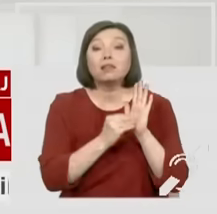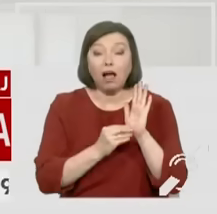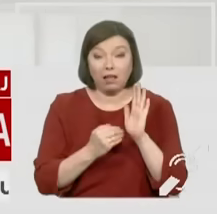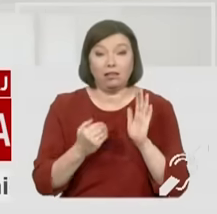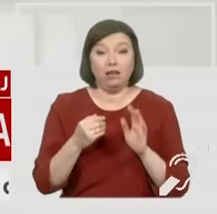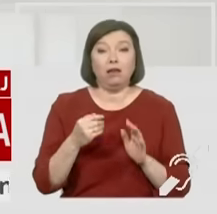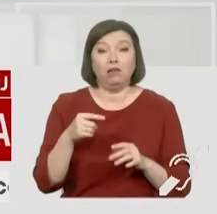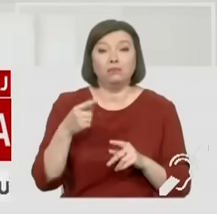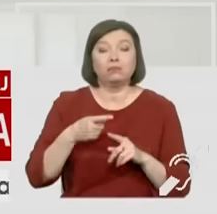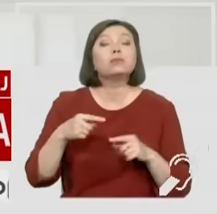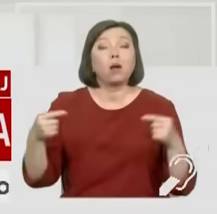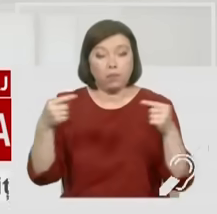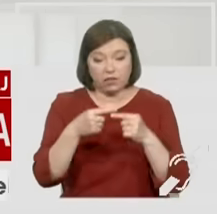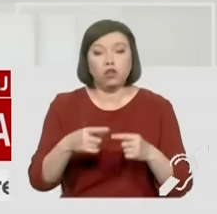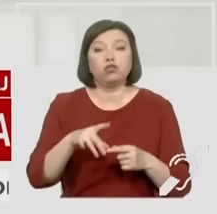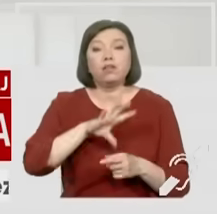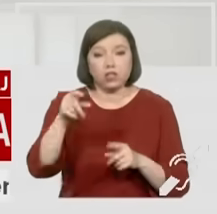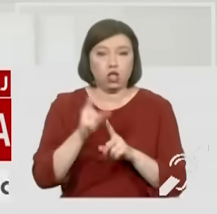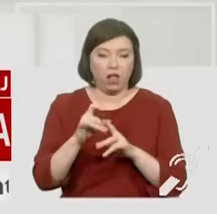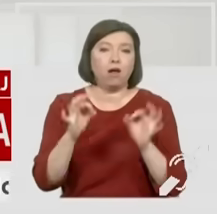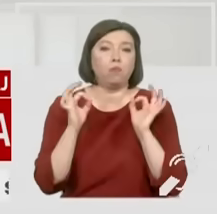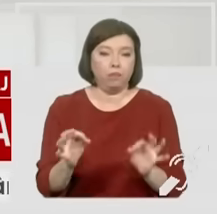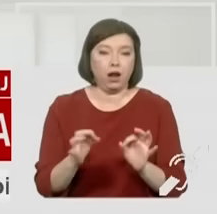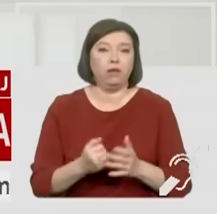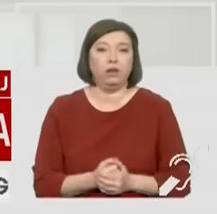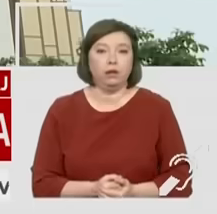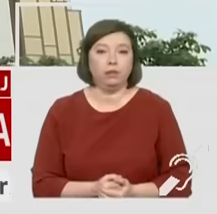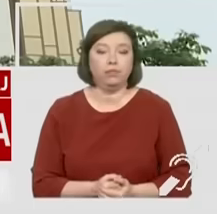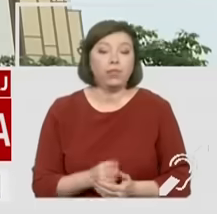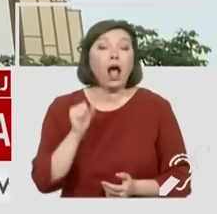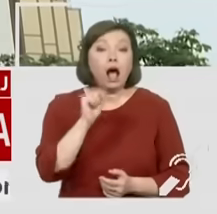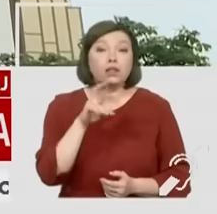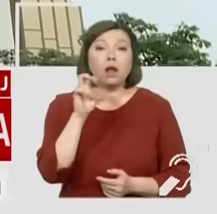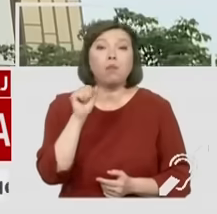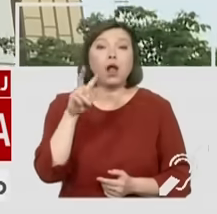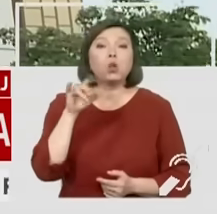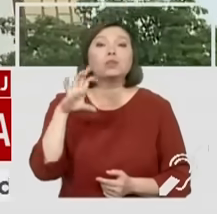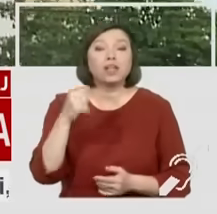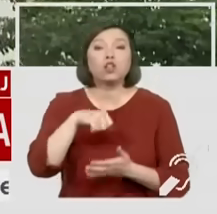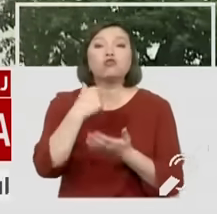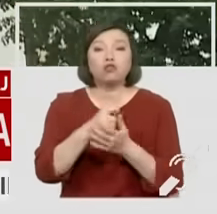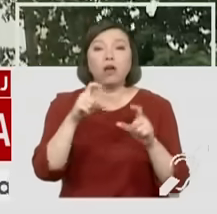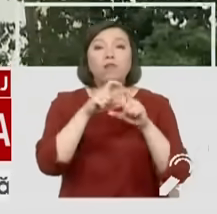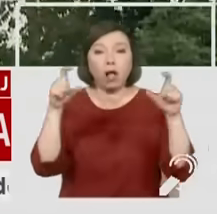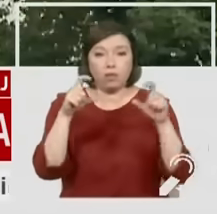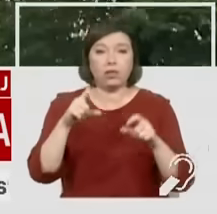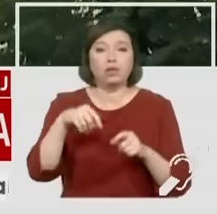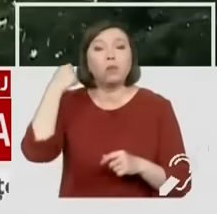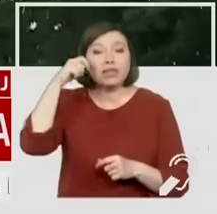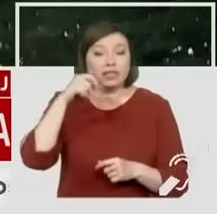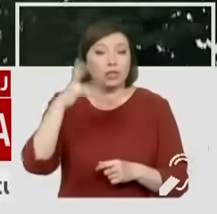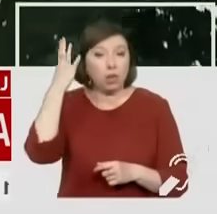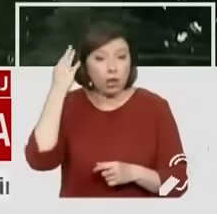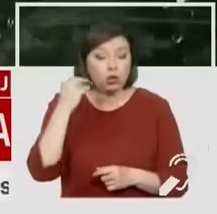posesia instituției confirmă veridicitatea informațiilor prezentate. Adrian Băluțel, șeful de cabinet al președintelui Republicii